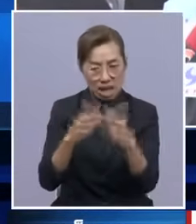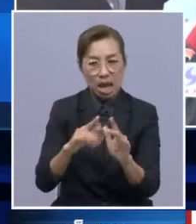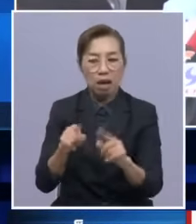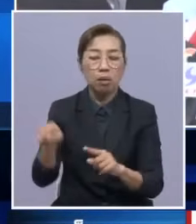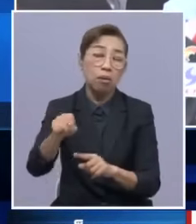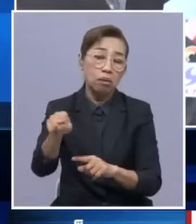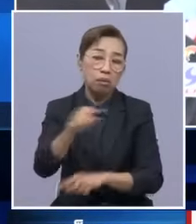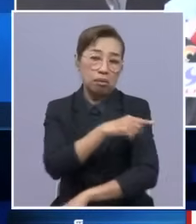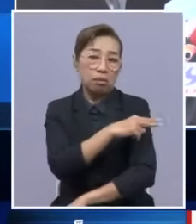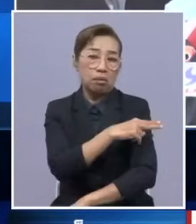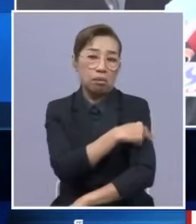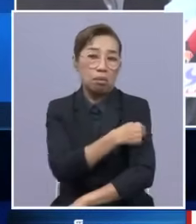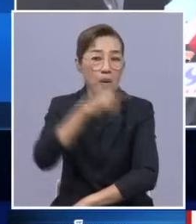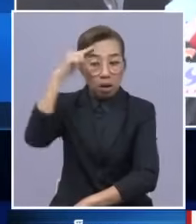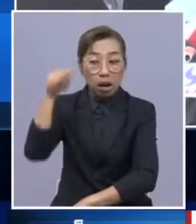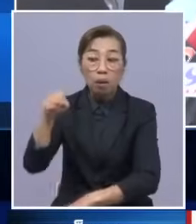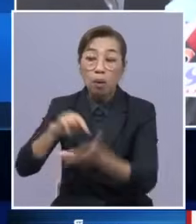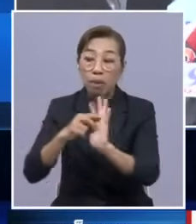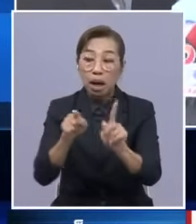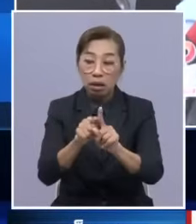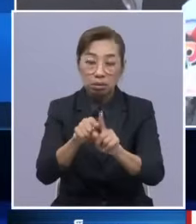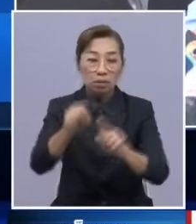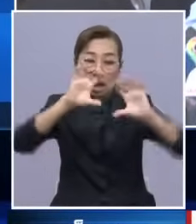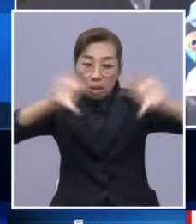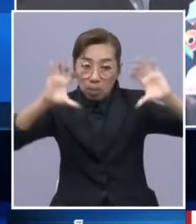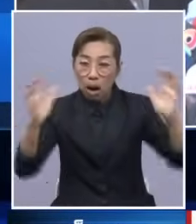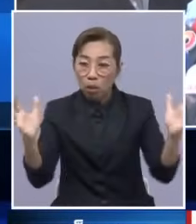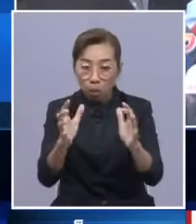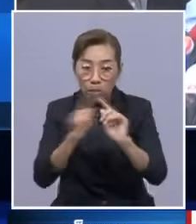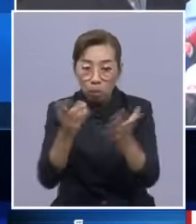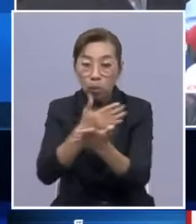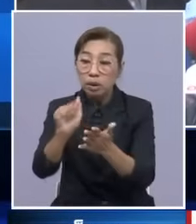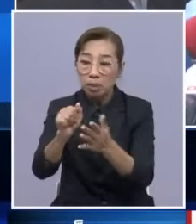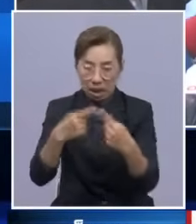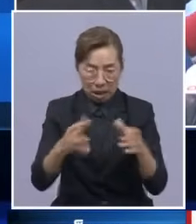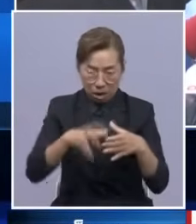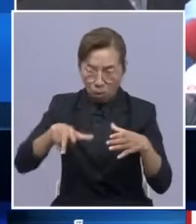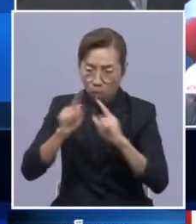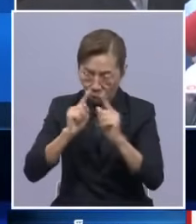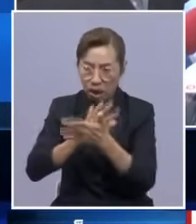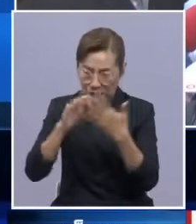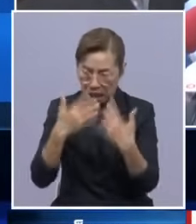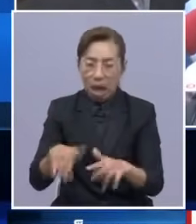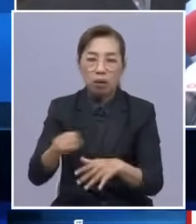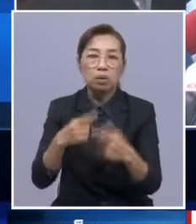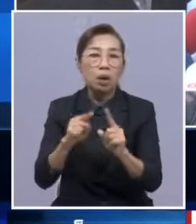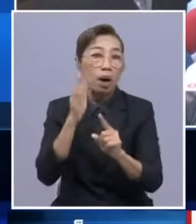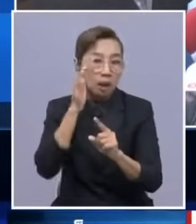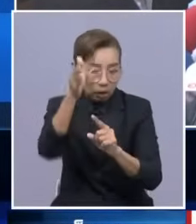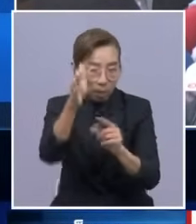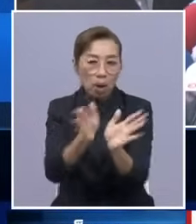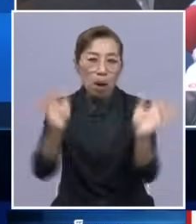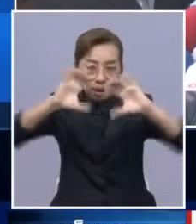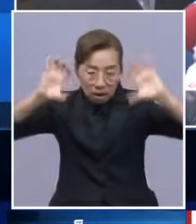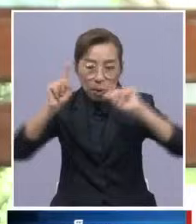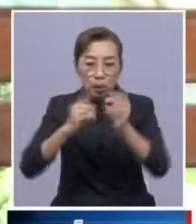อาจจะหมายถึงการหารือร่วมกันในรัฐบาลหรือไม่แต่สุดท้ายแล้วเรายังไงก็ต้องหารือร่วมกันเมื่อถามว่าบ